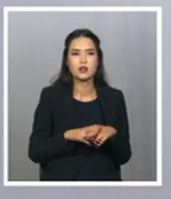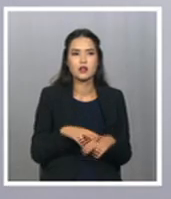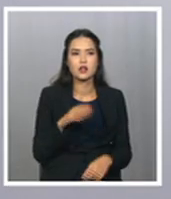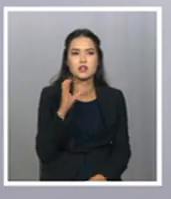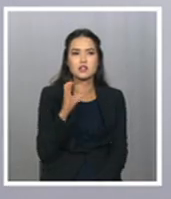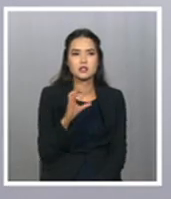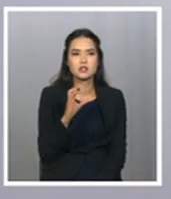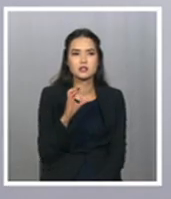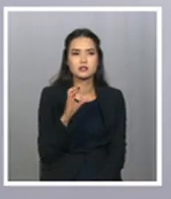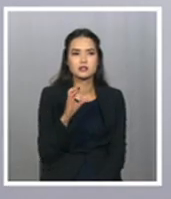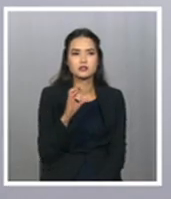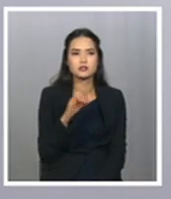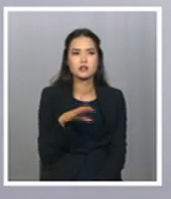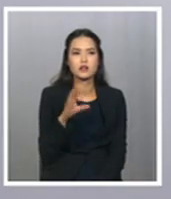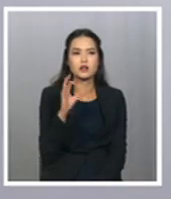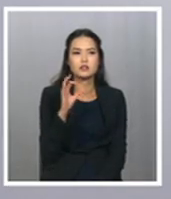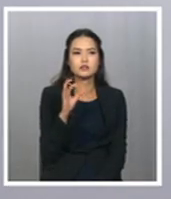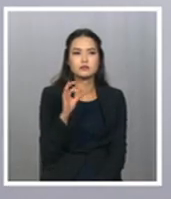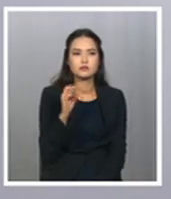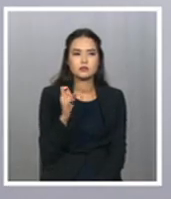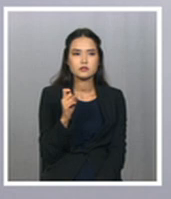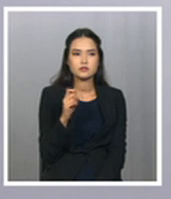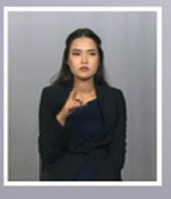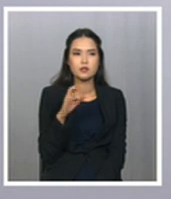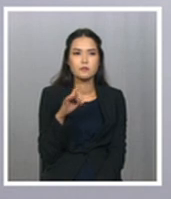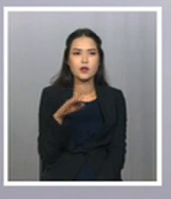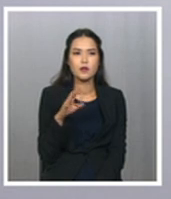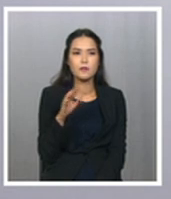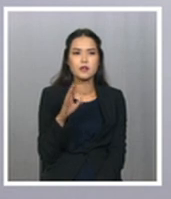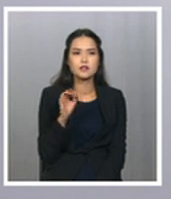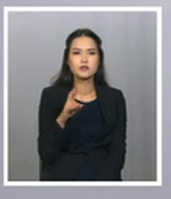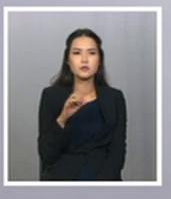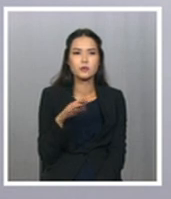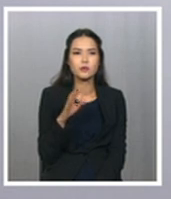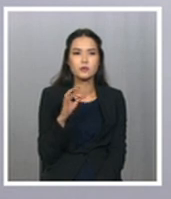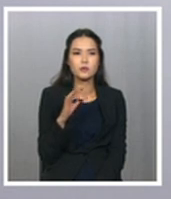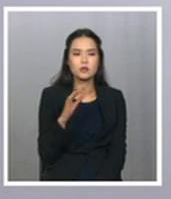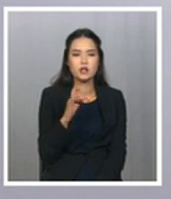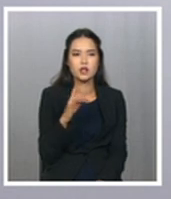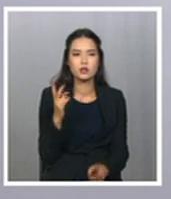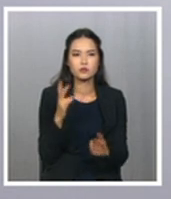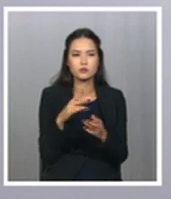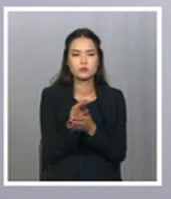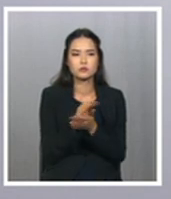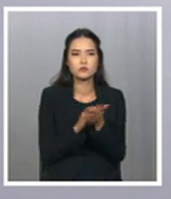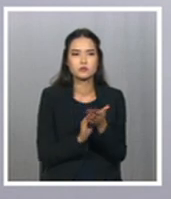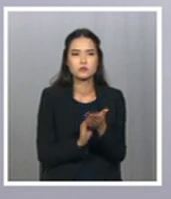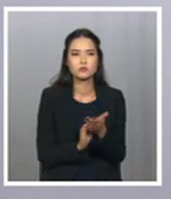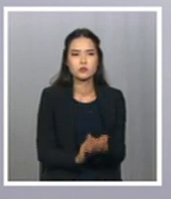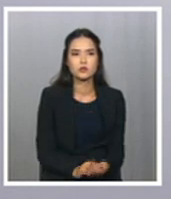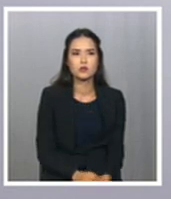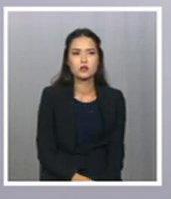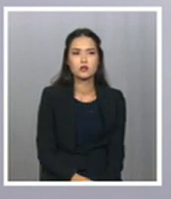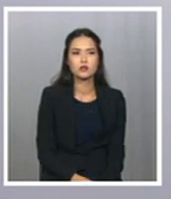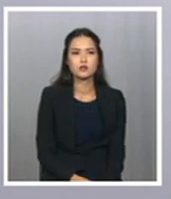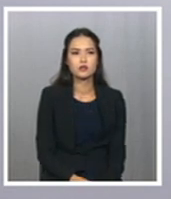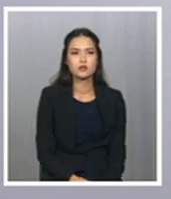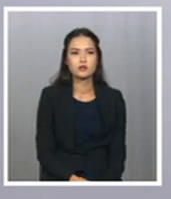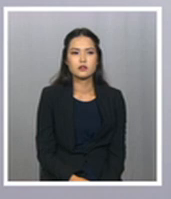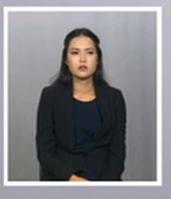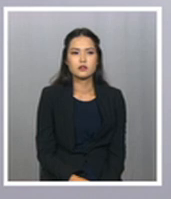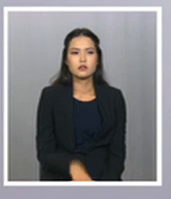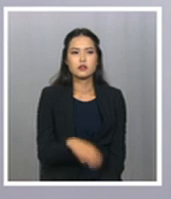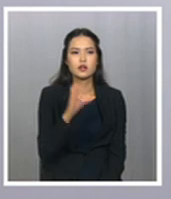нүктесінен OX осіне перпендикуляр түсіреміз. Мінекей, яғни біз С нүктесінің